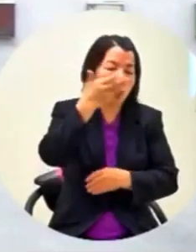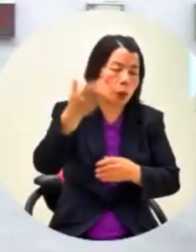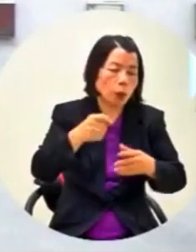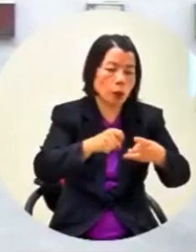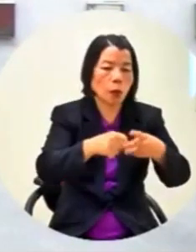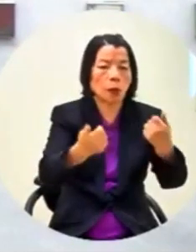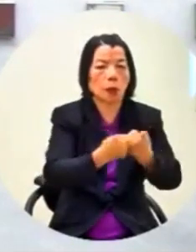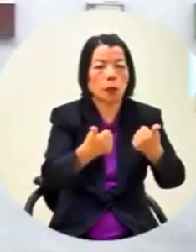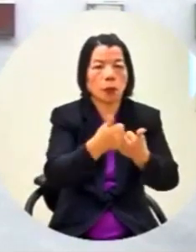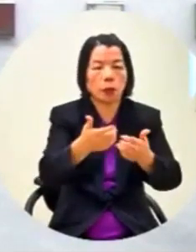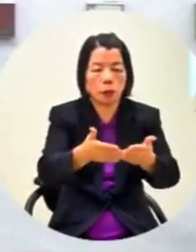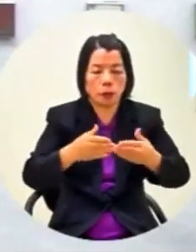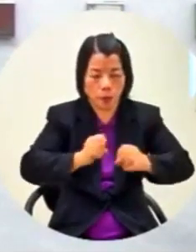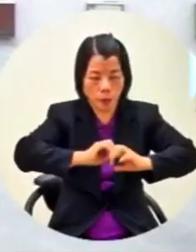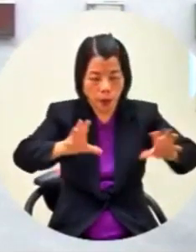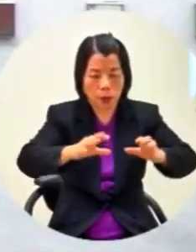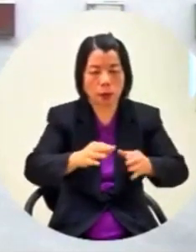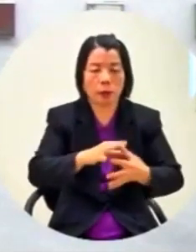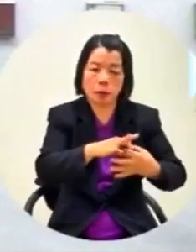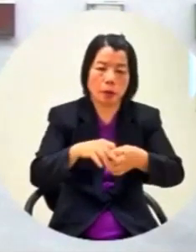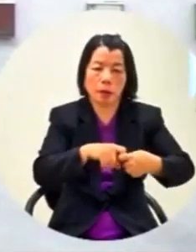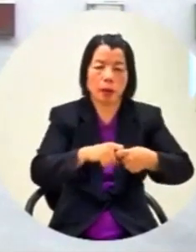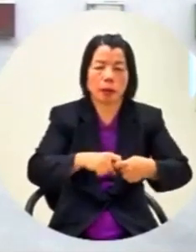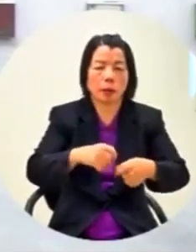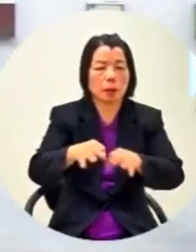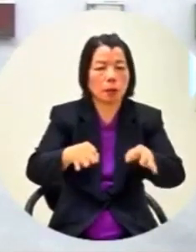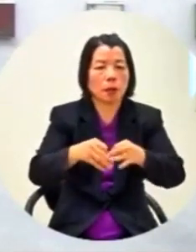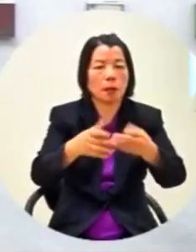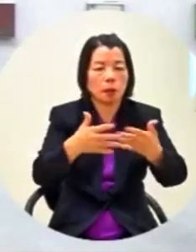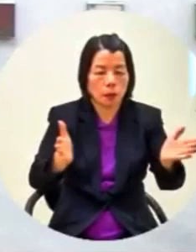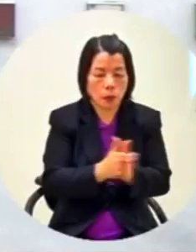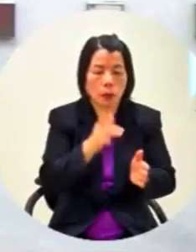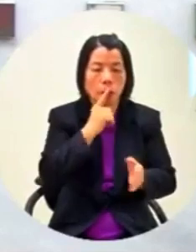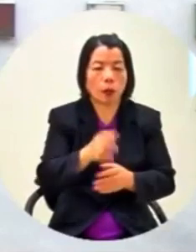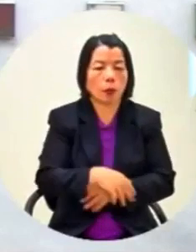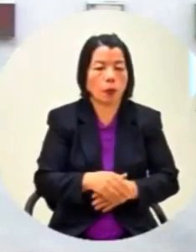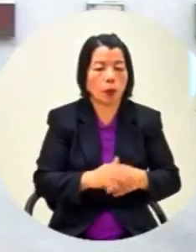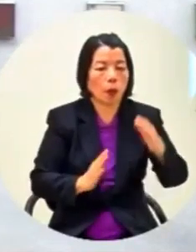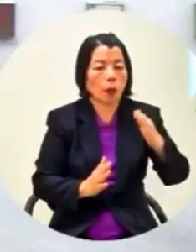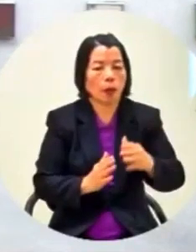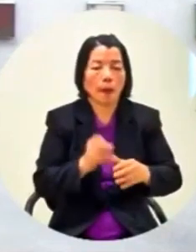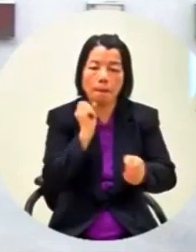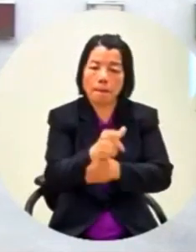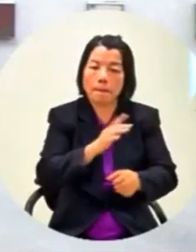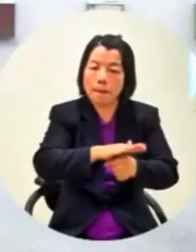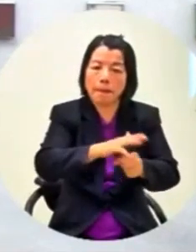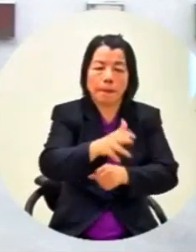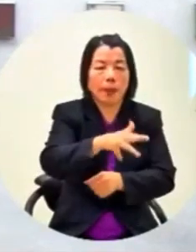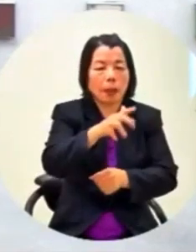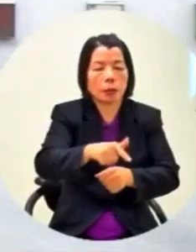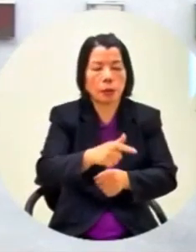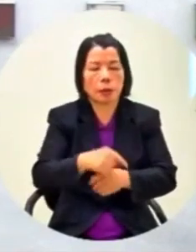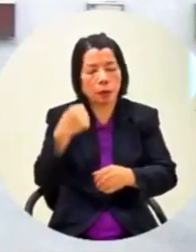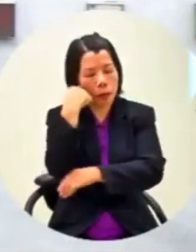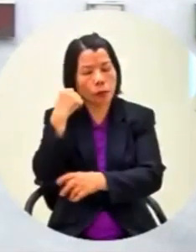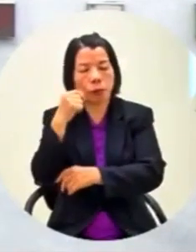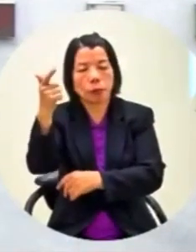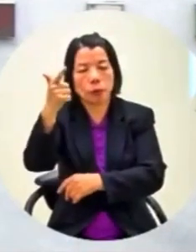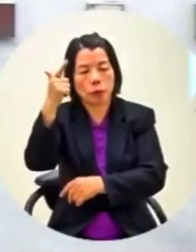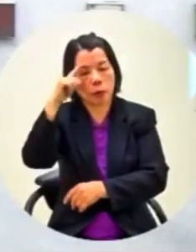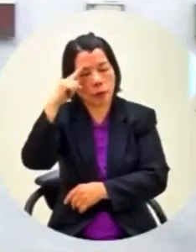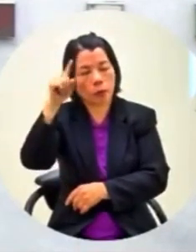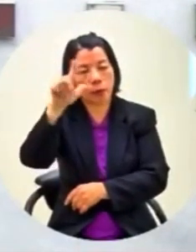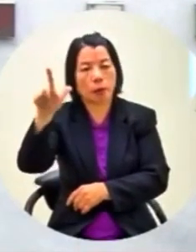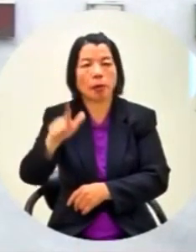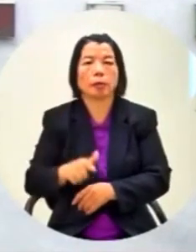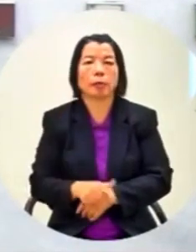联合商品券，买8000元送6个晚上。市府观光局规划加码，再送一